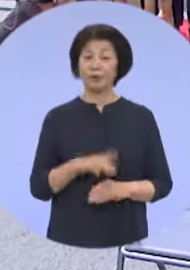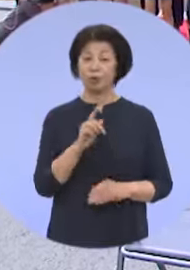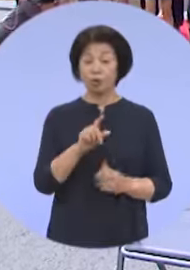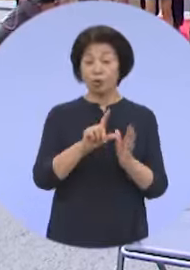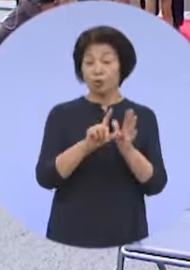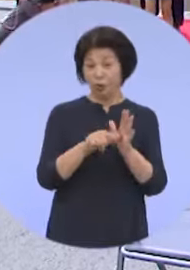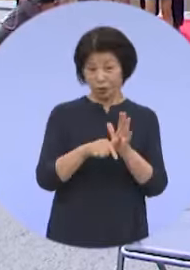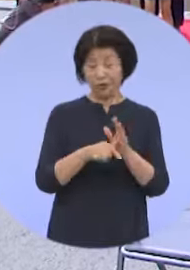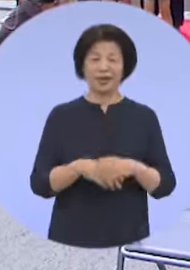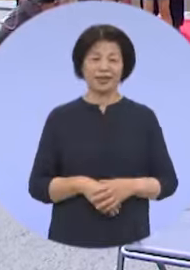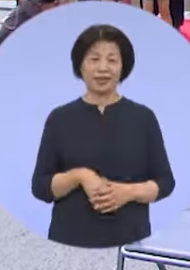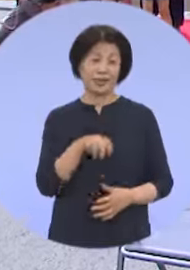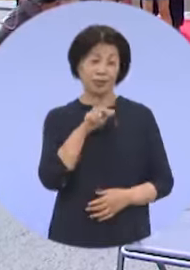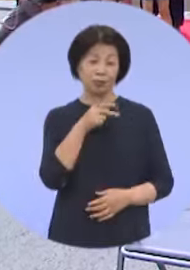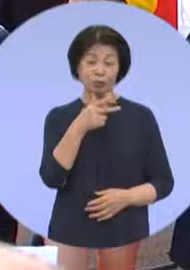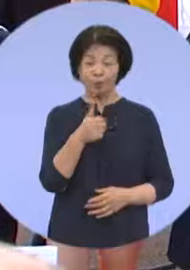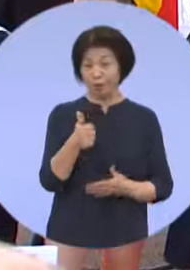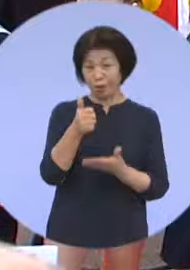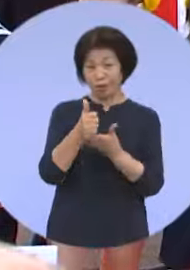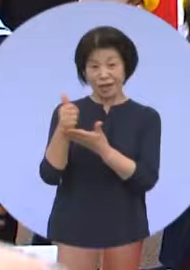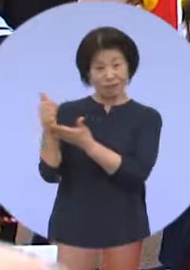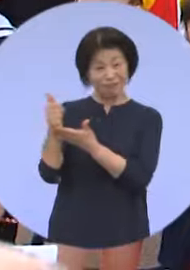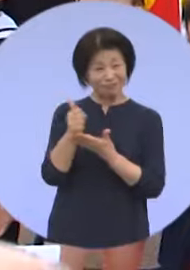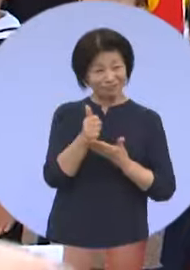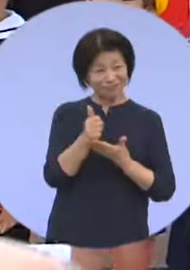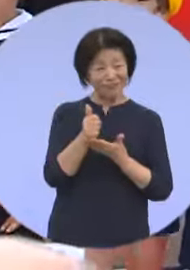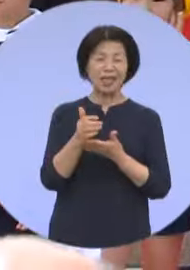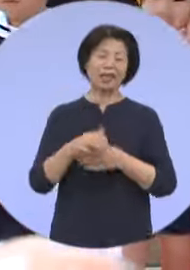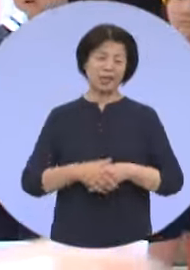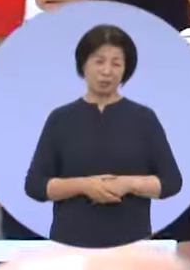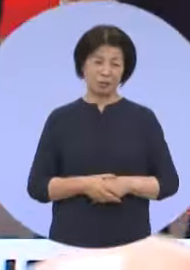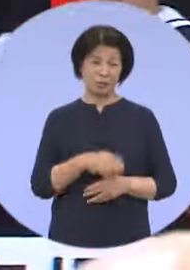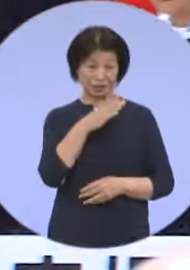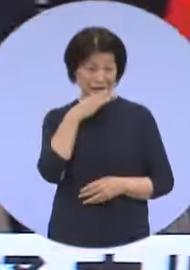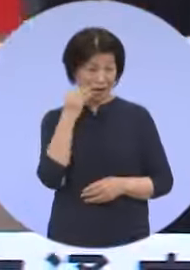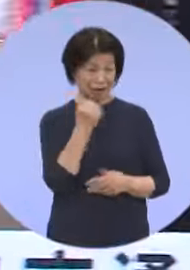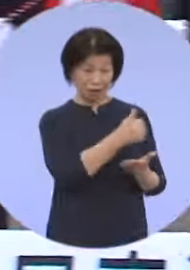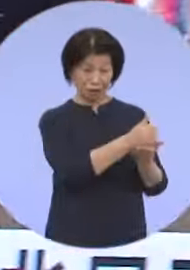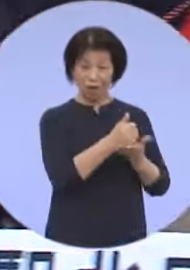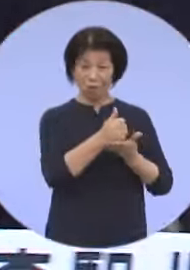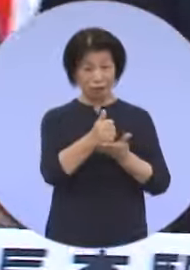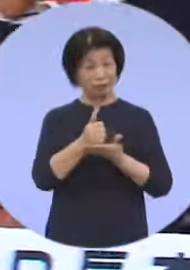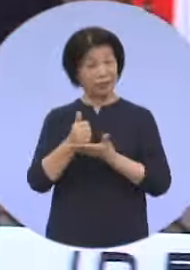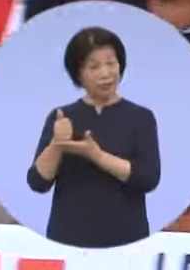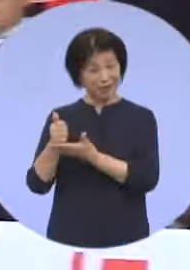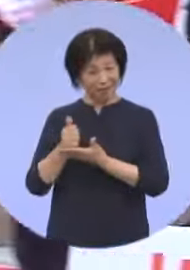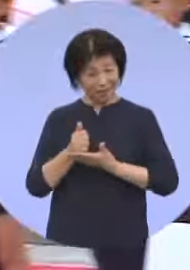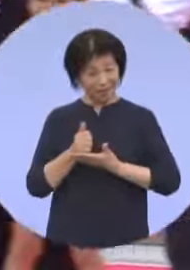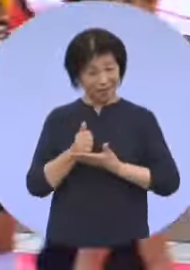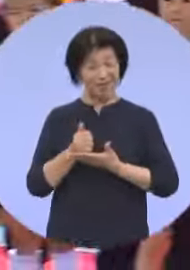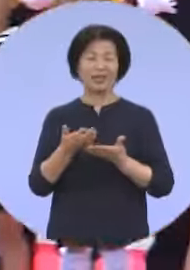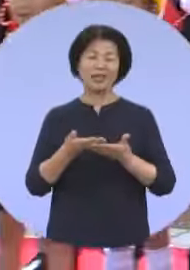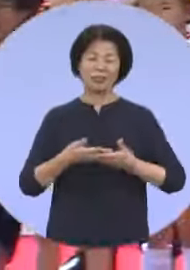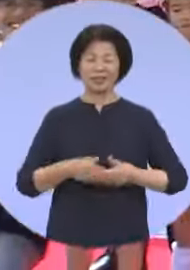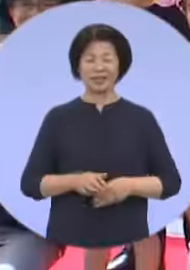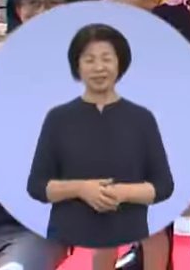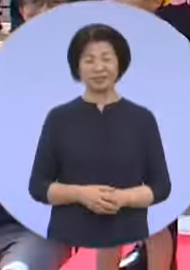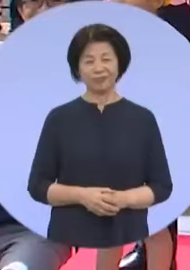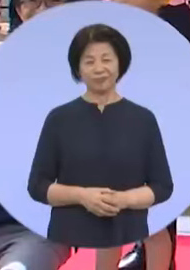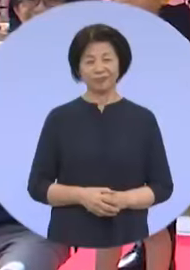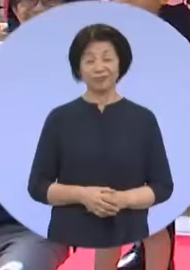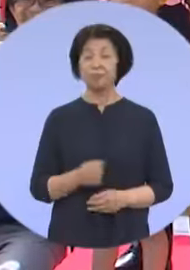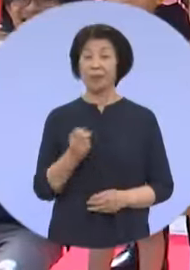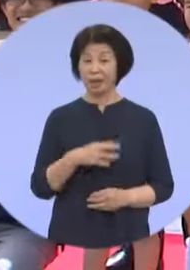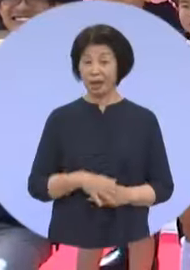日はですね、岐阜市長さんはじめ大変多くの大臣の方においでいただきました。